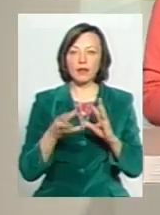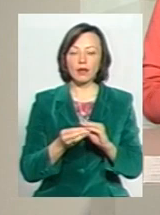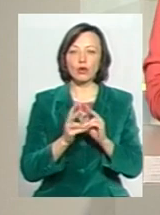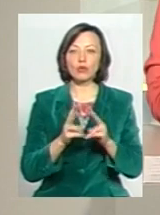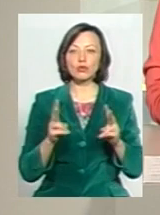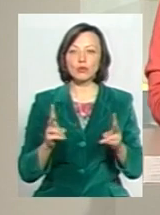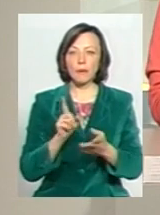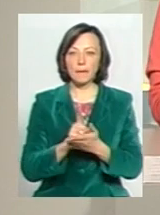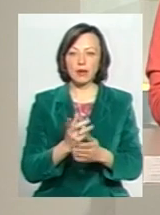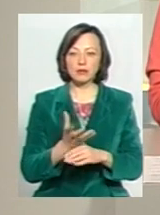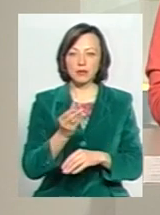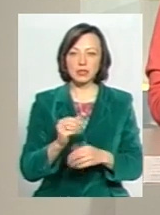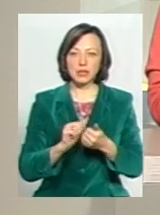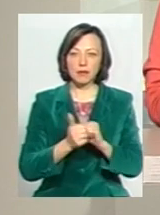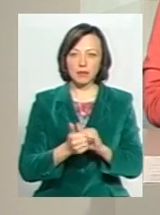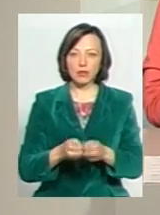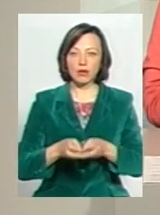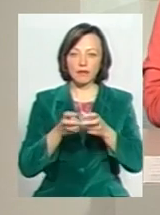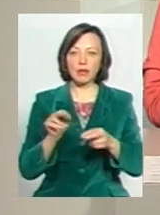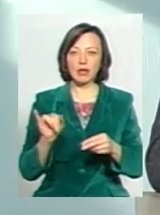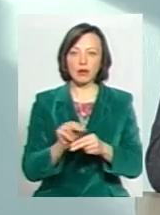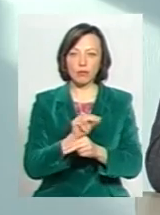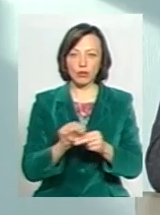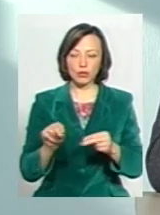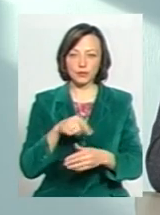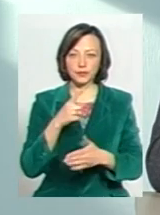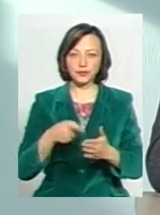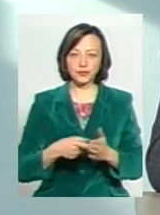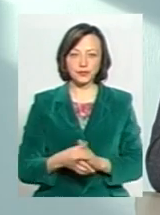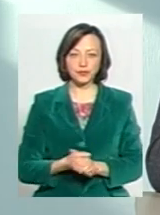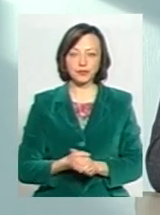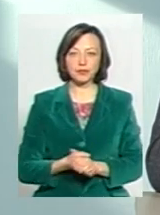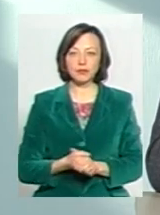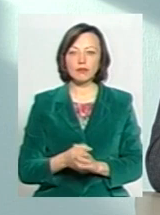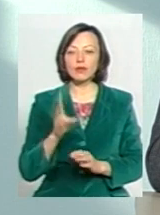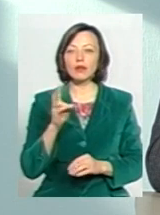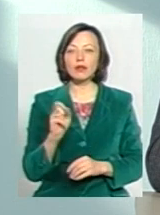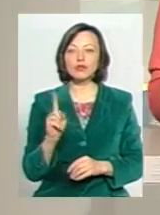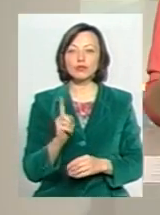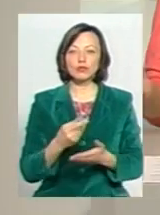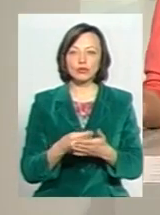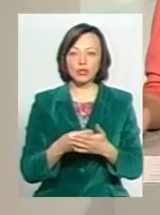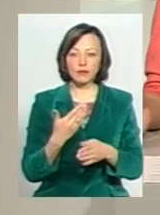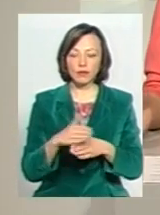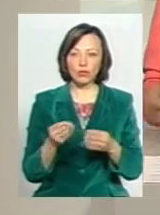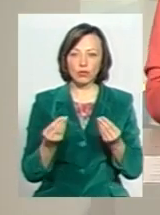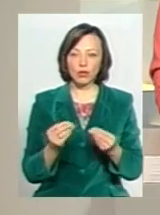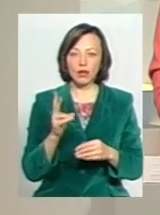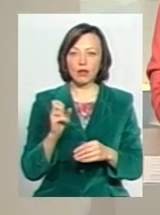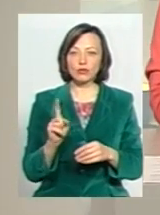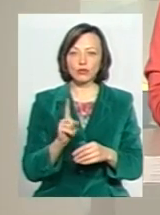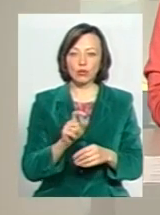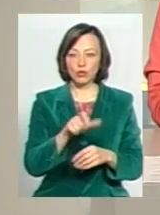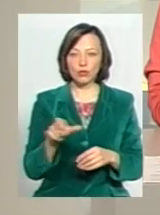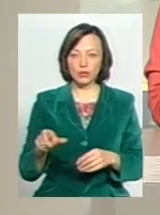має сплачувати за заміну ліфта і за ремонт? Що з бюджету виділяються кошти, а що все так, ж таки